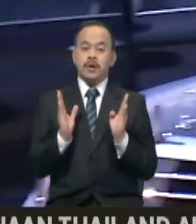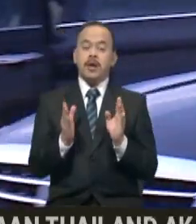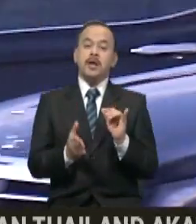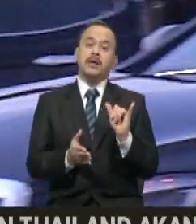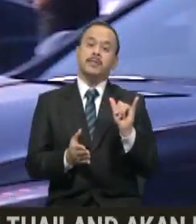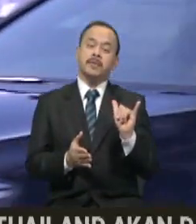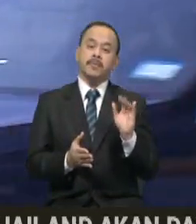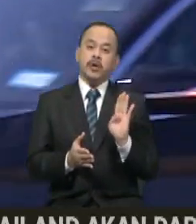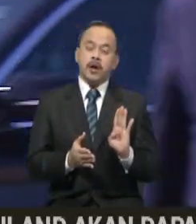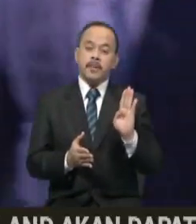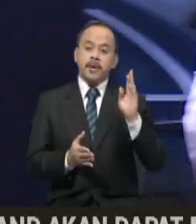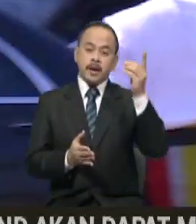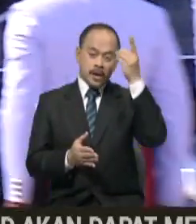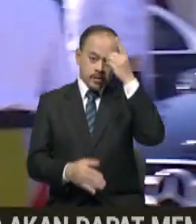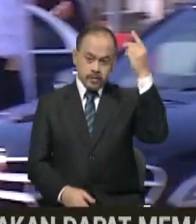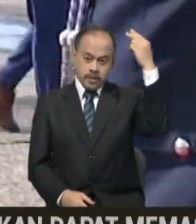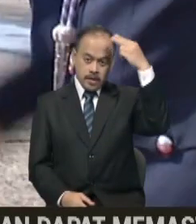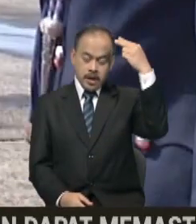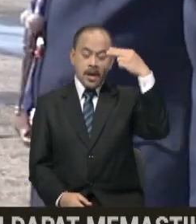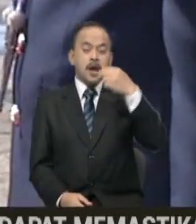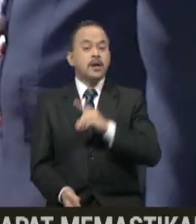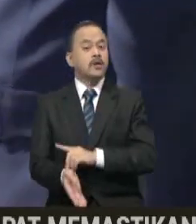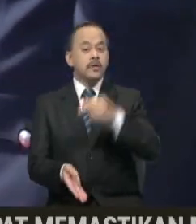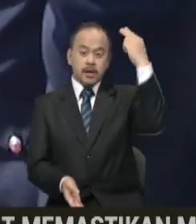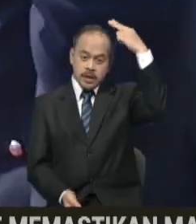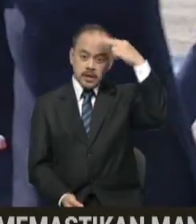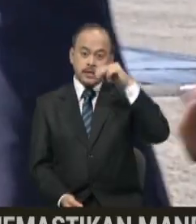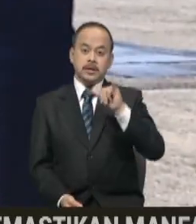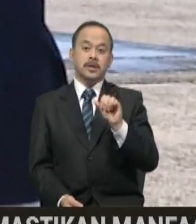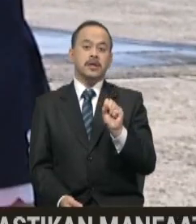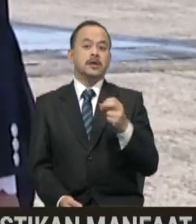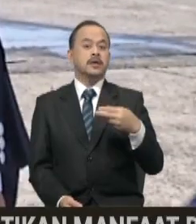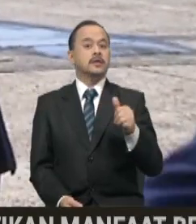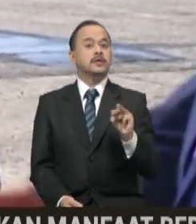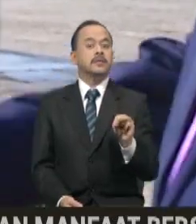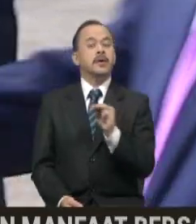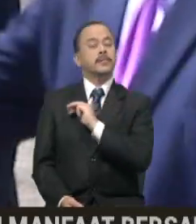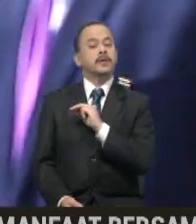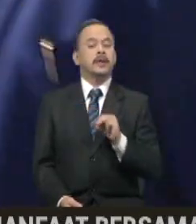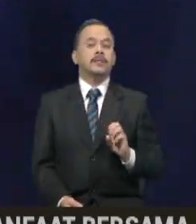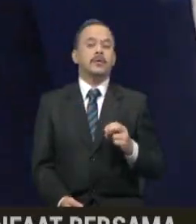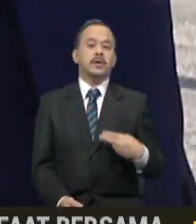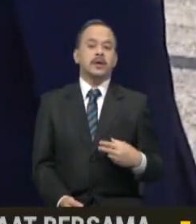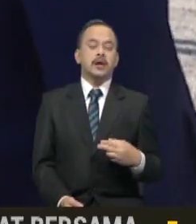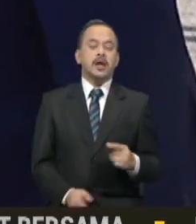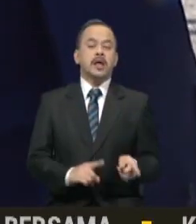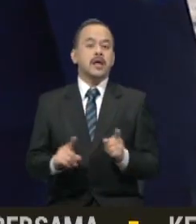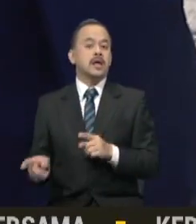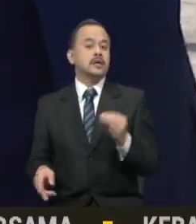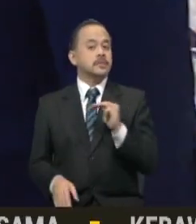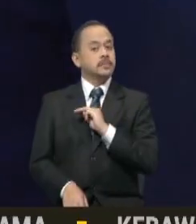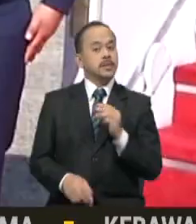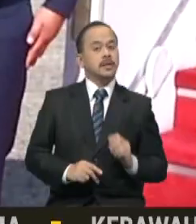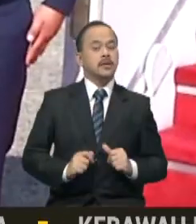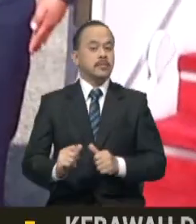berhormat Datuk Seri Setia, Dr. Awang Haji Muhammad Isham Mihaj Jaafar, Menteri Kesihatan, selaku Menteri Pengiring dan Yang